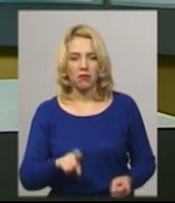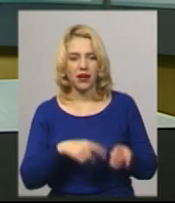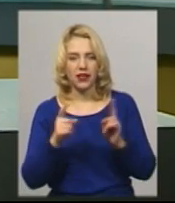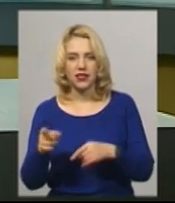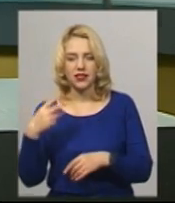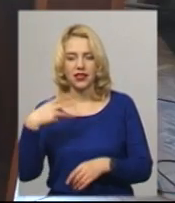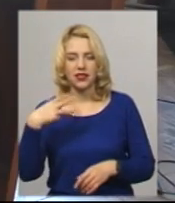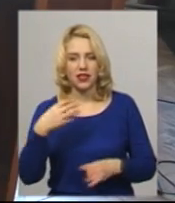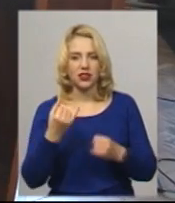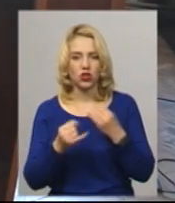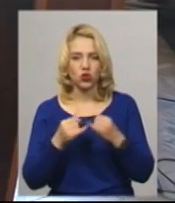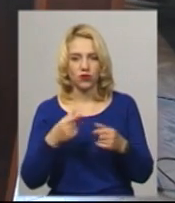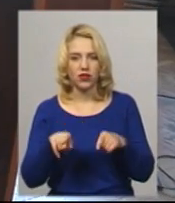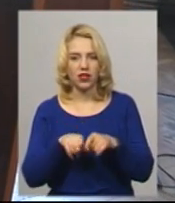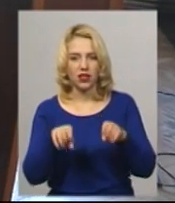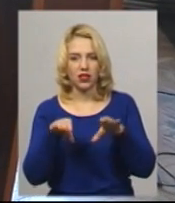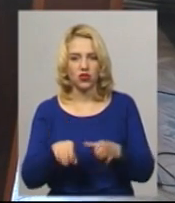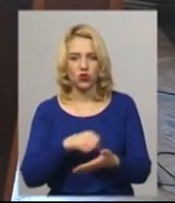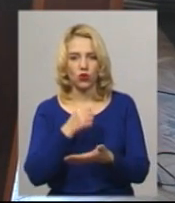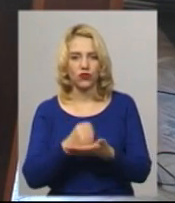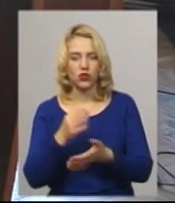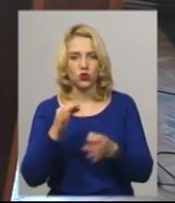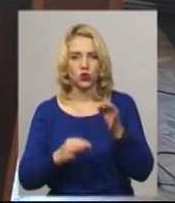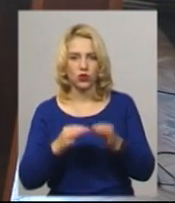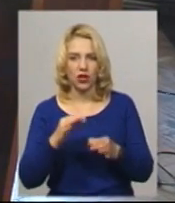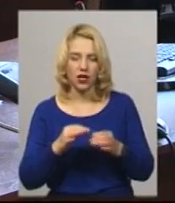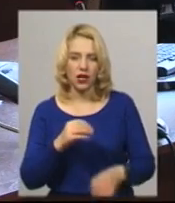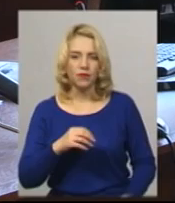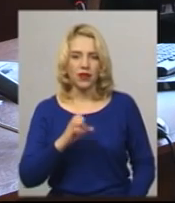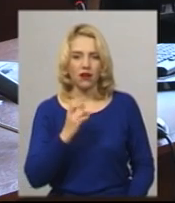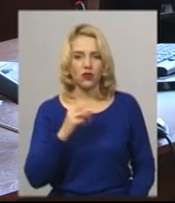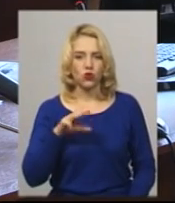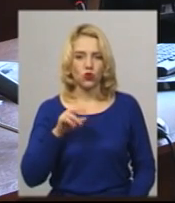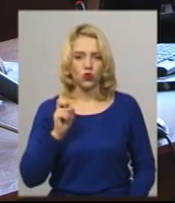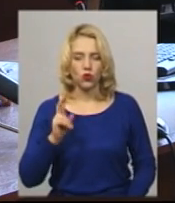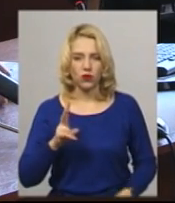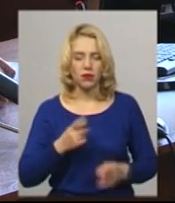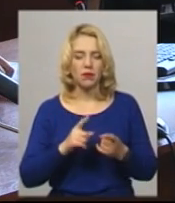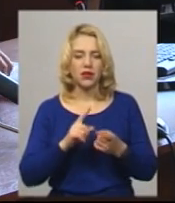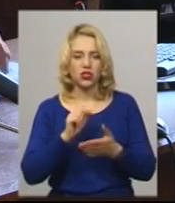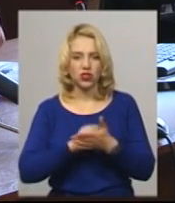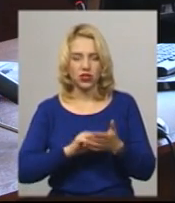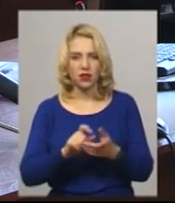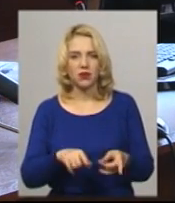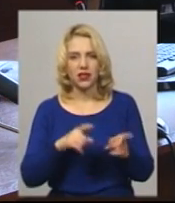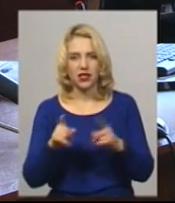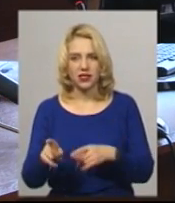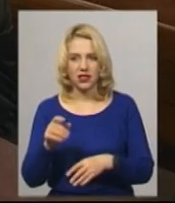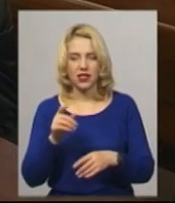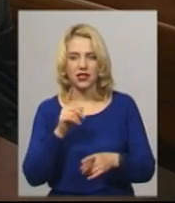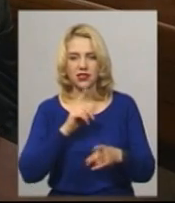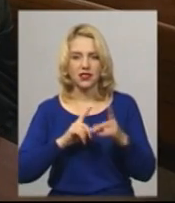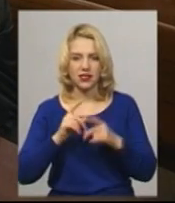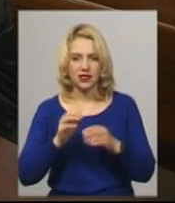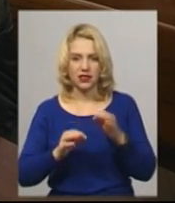жовтня. Таке рішення сьогодні ухвалив суддя Хмельницького міськрайонного суду Олег Антонюк. Причина перенесення засідання – відсутність